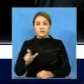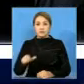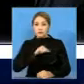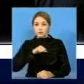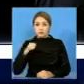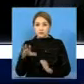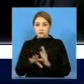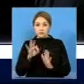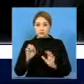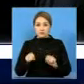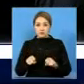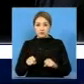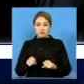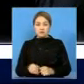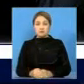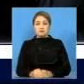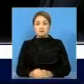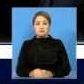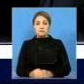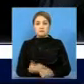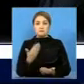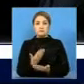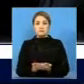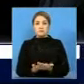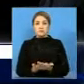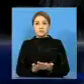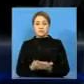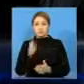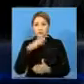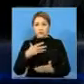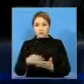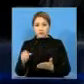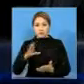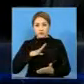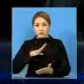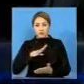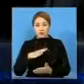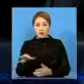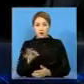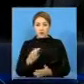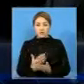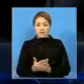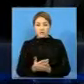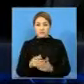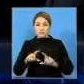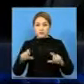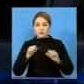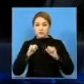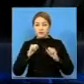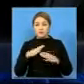таңдай алады. Енді, например, госзакуп бойынша, біздер облыс бойынша санаторлық-курорттық